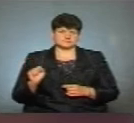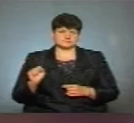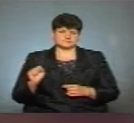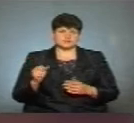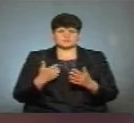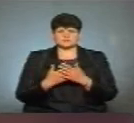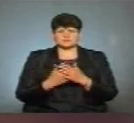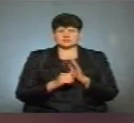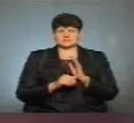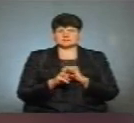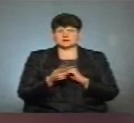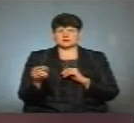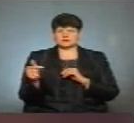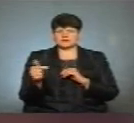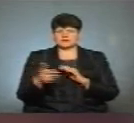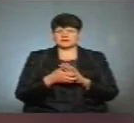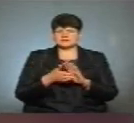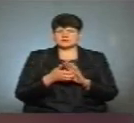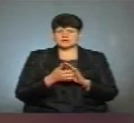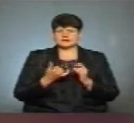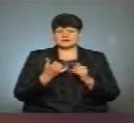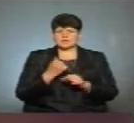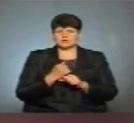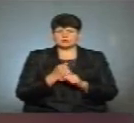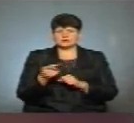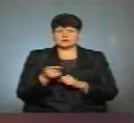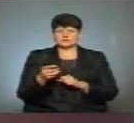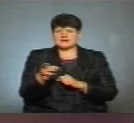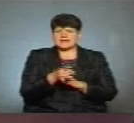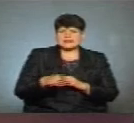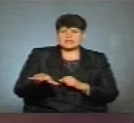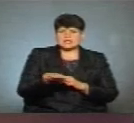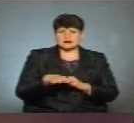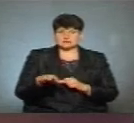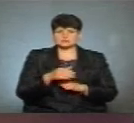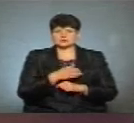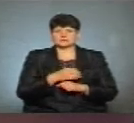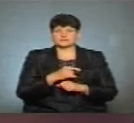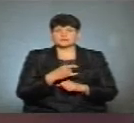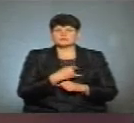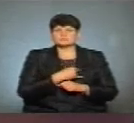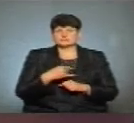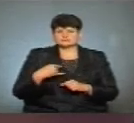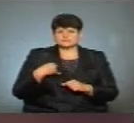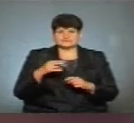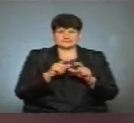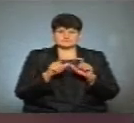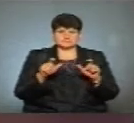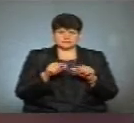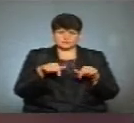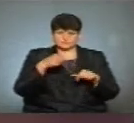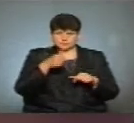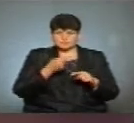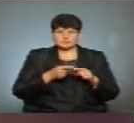Близько 60 мільйонів гривень не вистачає для роботи Тернопільського регіонального фтизіопульмонологічного центру цьогоріч. Про це розповів